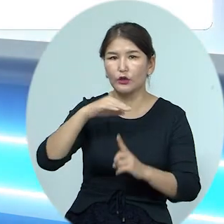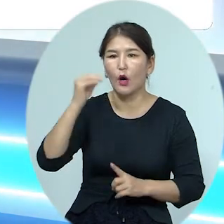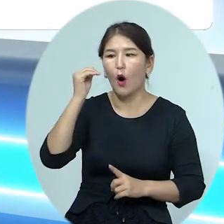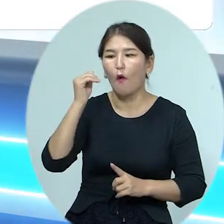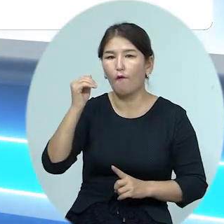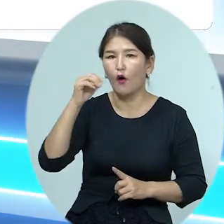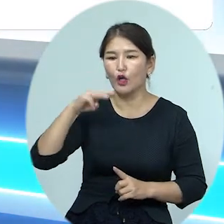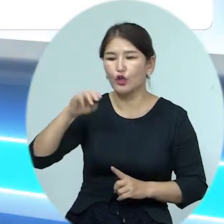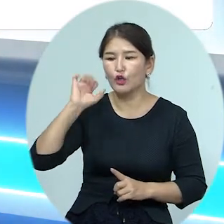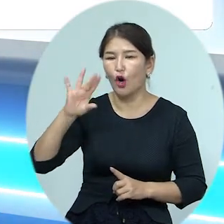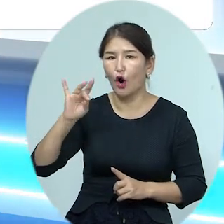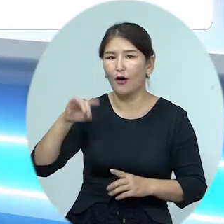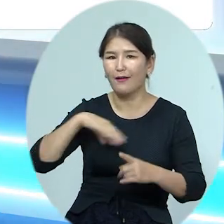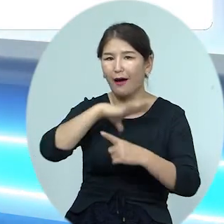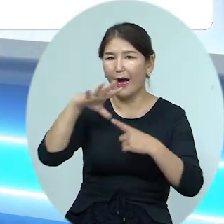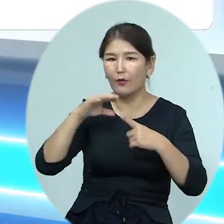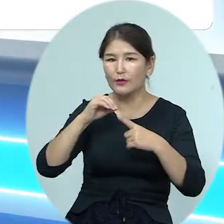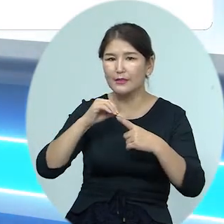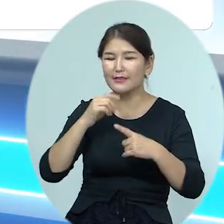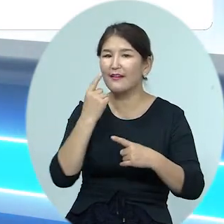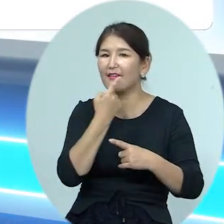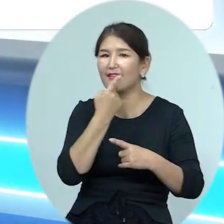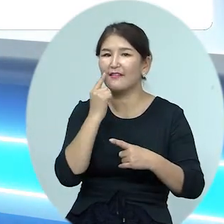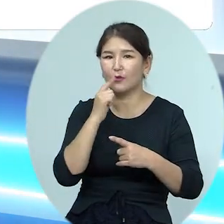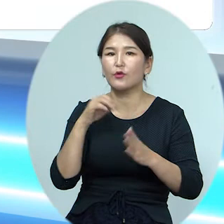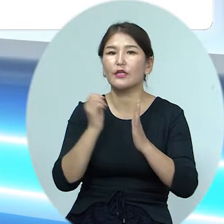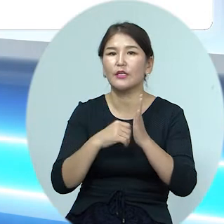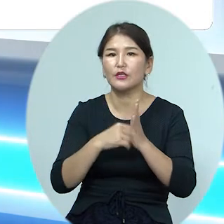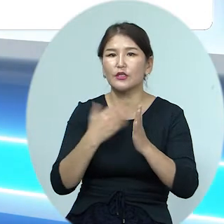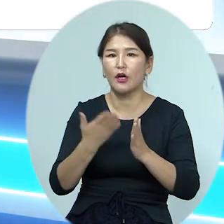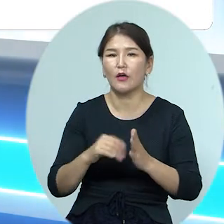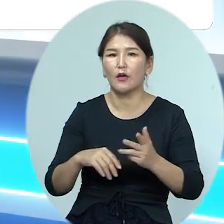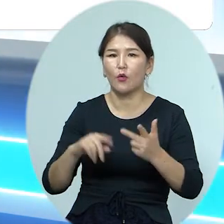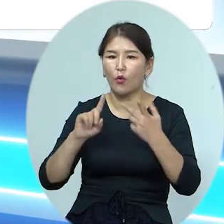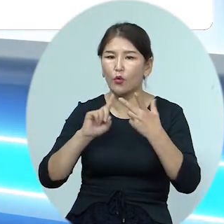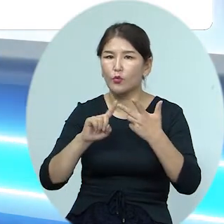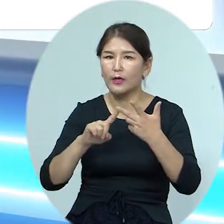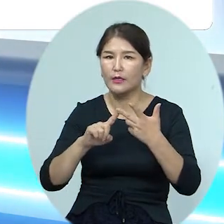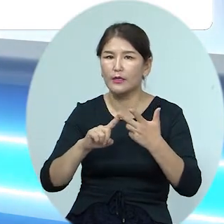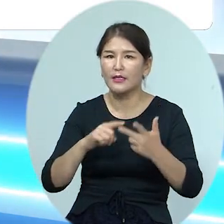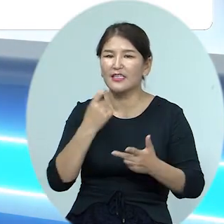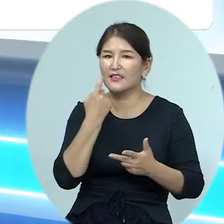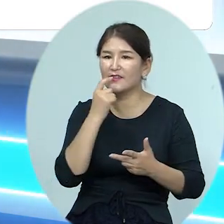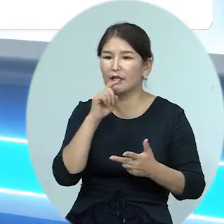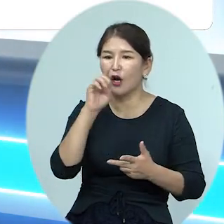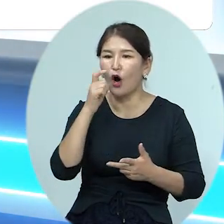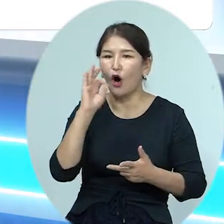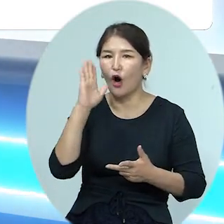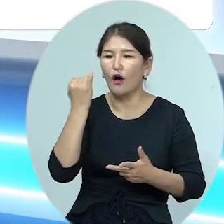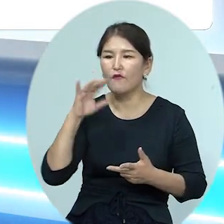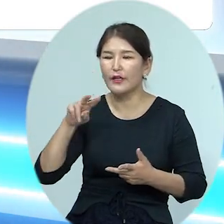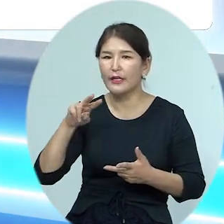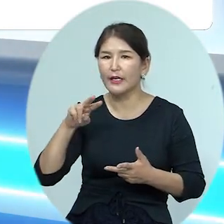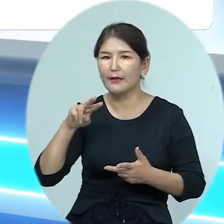фтор агуулсан бэлдэмлийг төрхүүлэх хэрэгтэй. За мөн гуравдугаарт нь хүүхдийн шүдний ховил хонхрыг нь